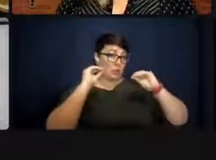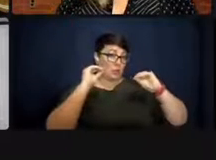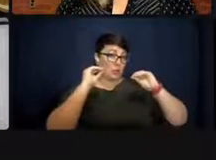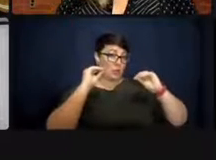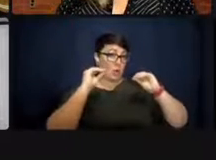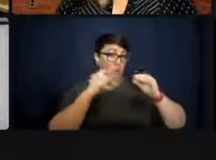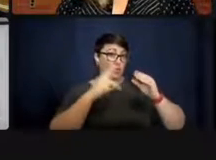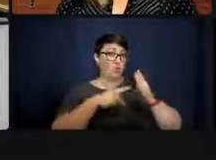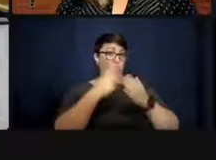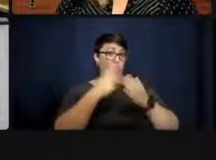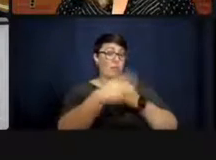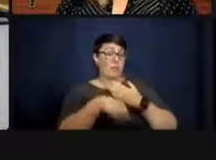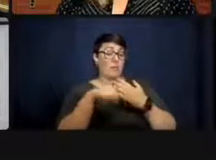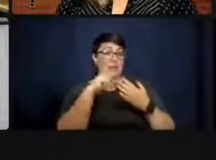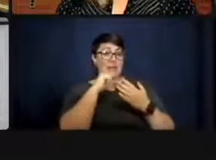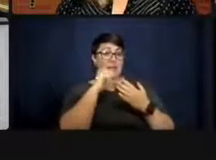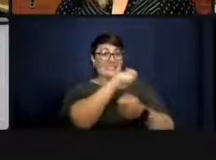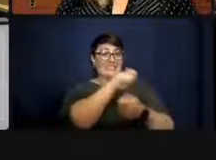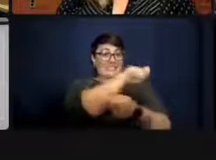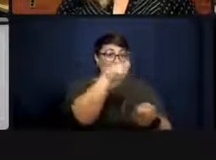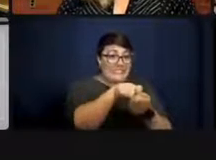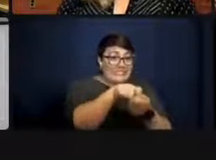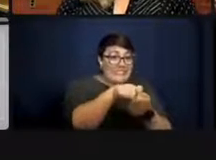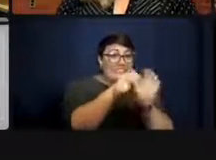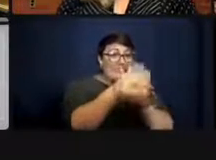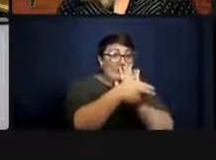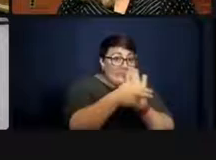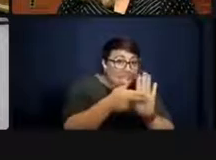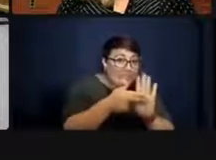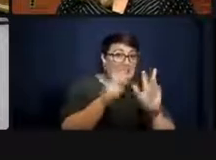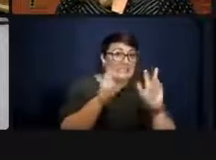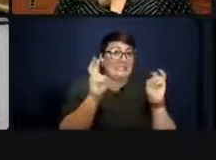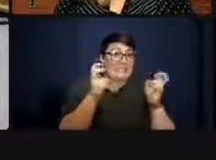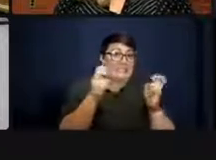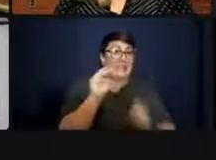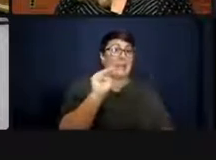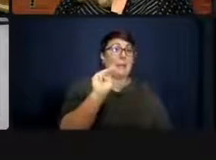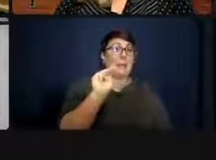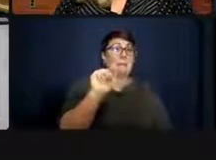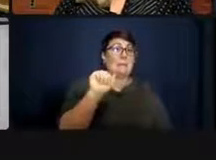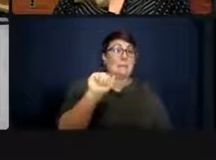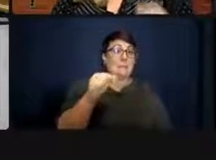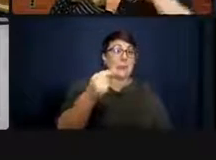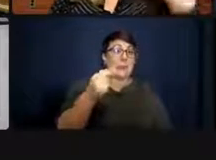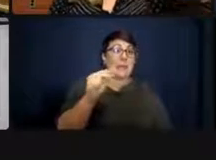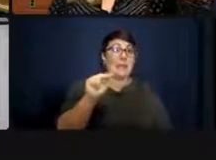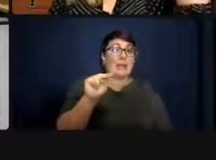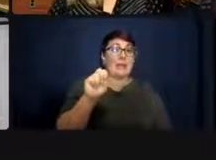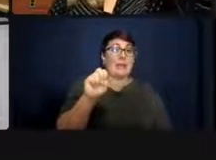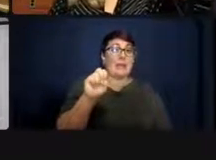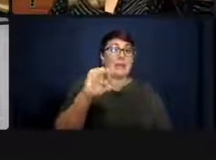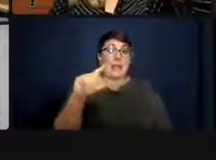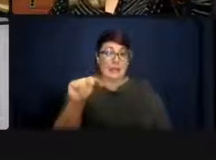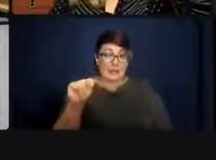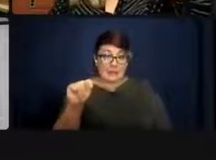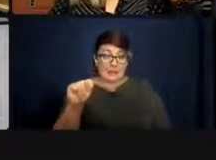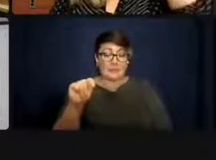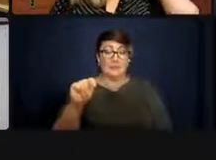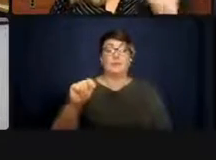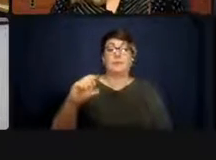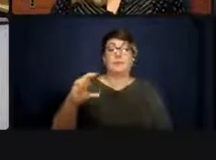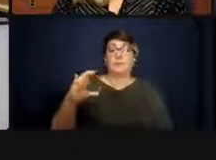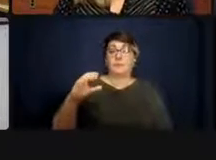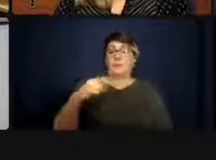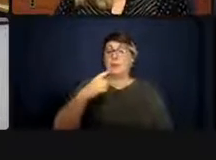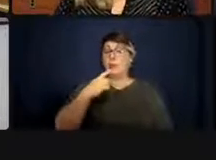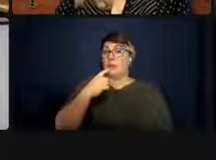برنامج تعليمي في المدرسة وليس بالضرورة أن يكون ماجنت بحد عينه. هل هذا صحيح؟ نعم، سأعطيكم